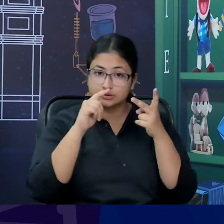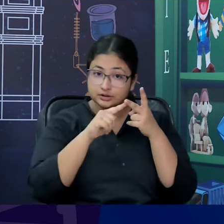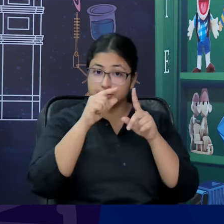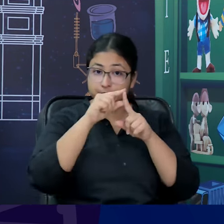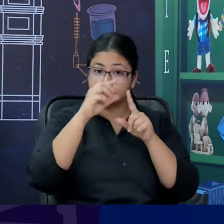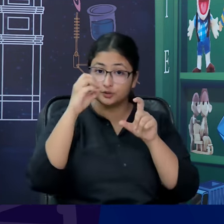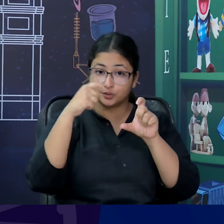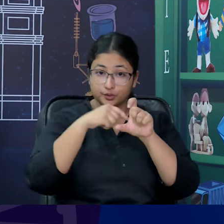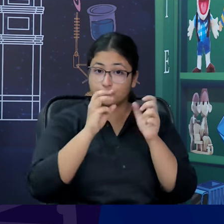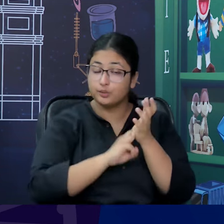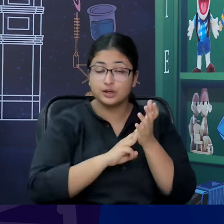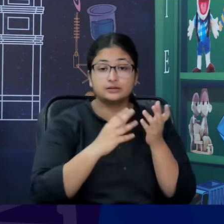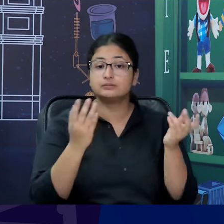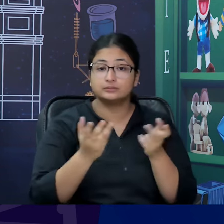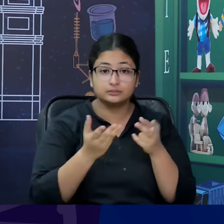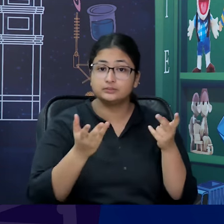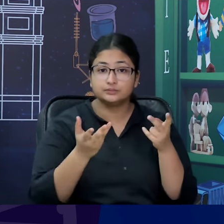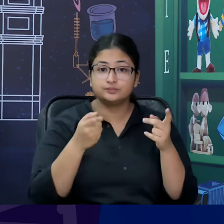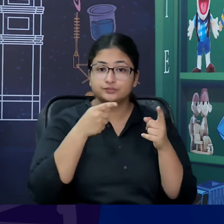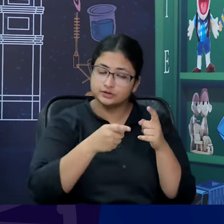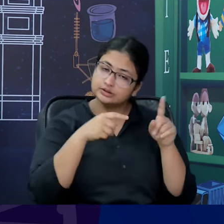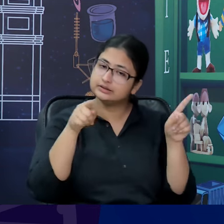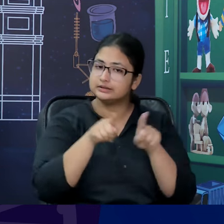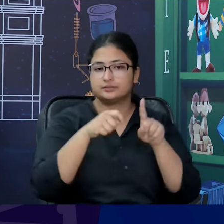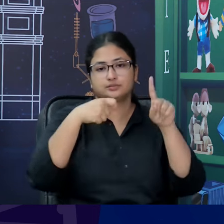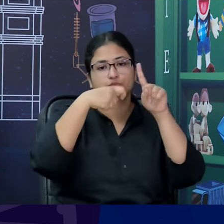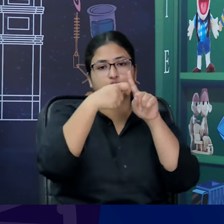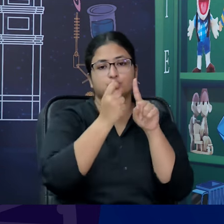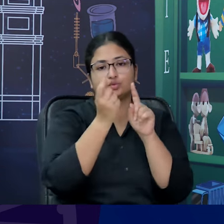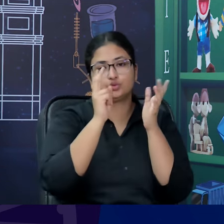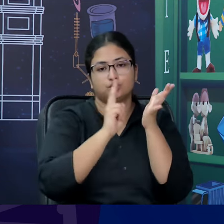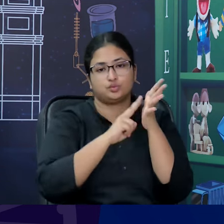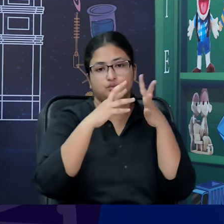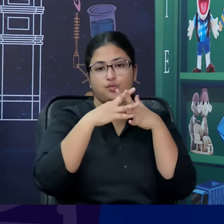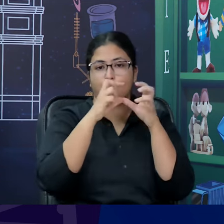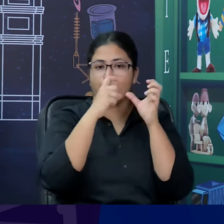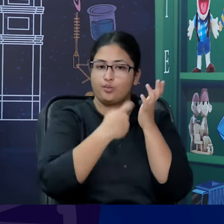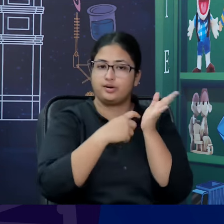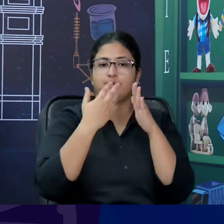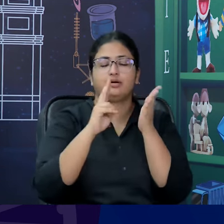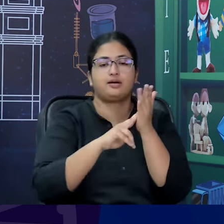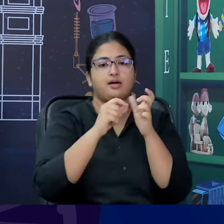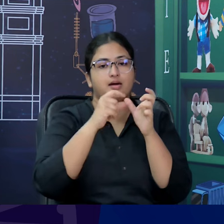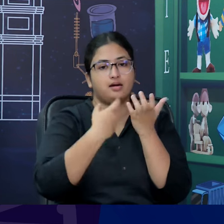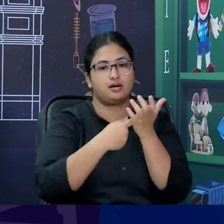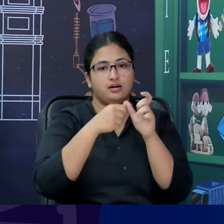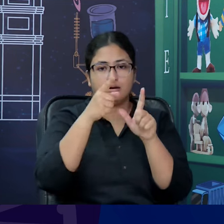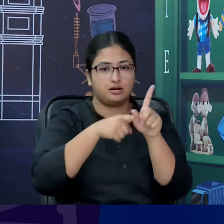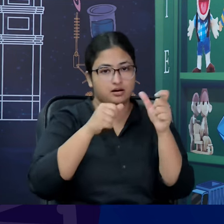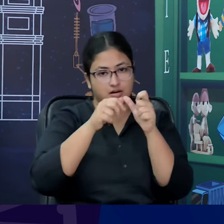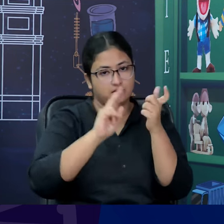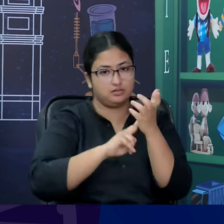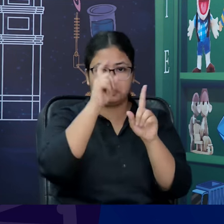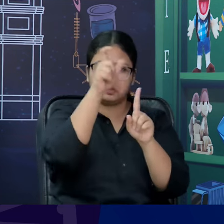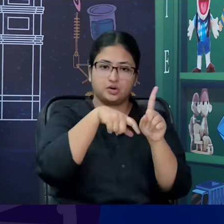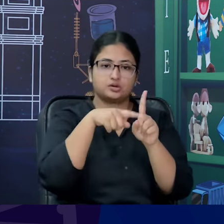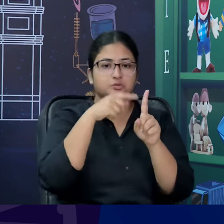दूसरा नहीं यह काव्य संग्रह है कुवर जी का इसमें से इस कविता को लिया गया है इस कविता में भाषा के